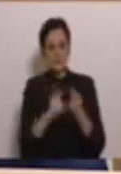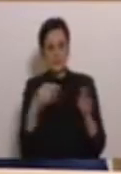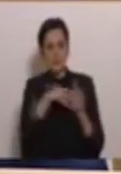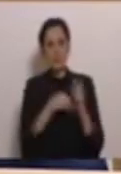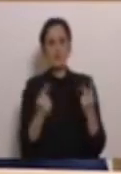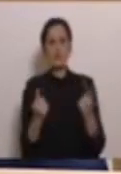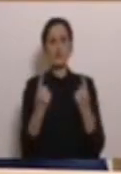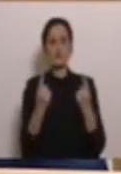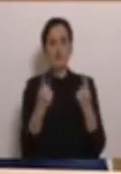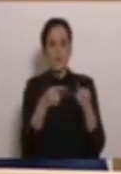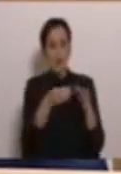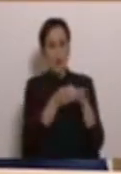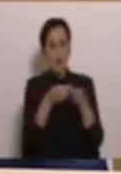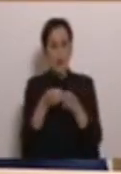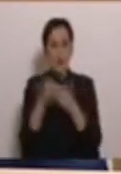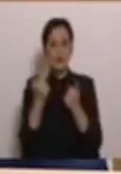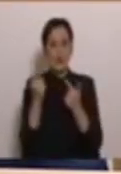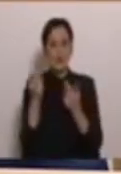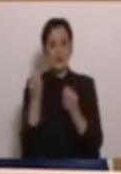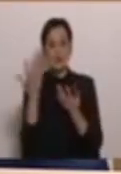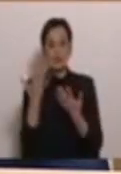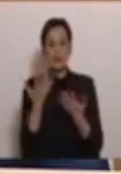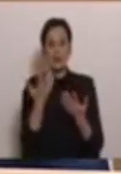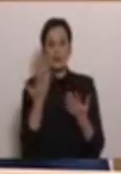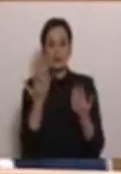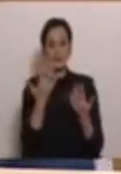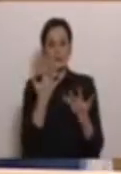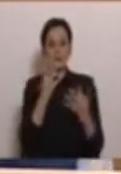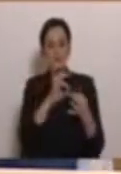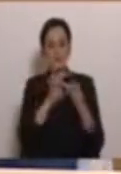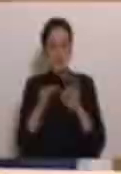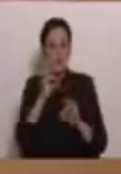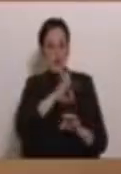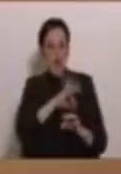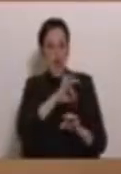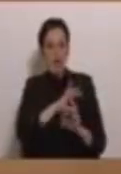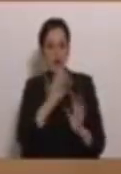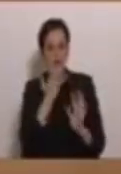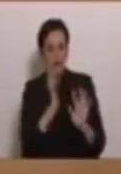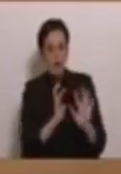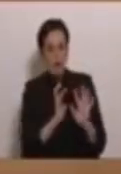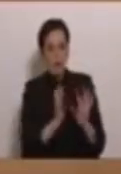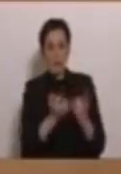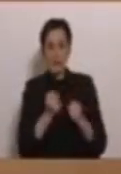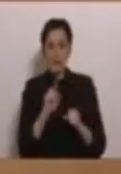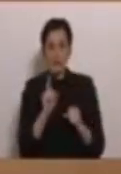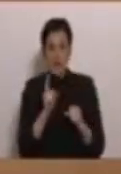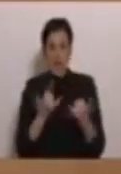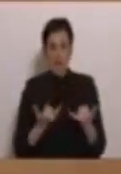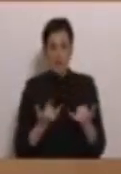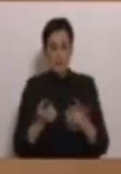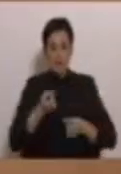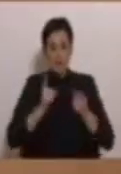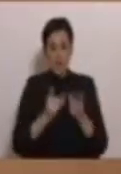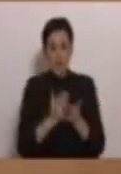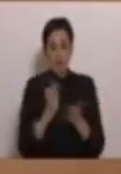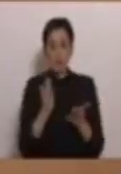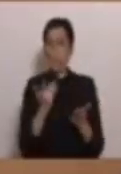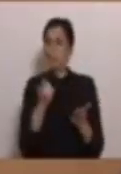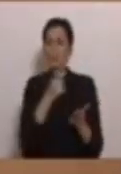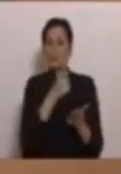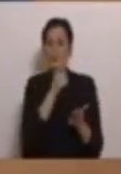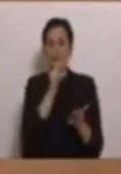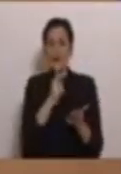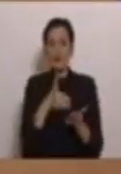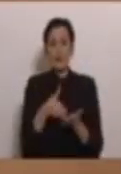და თქვენ კიდე მოითმოთ ამაზე კონკრეტული სარგებელი მიიღოთ. ეს არის რეალობა დღეს ქვეყანაში. თქვენ ამას ვერ უარყოფთ,